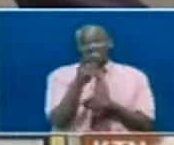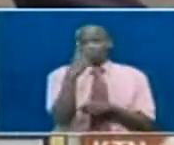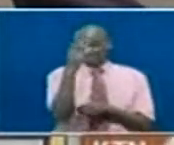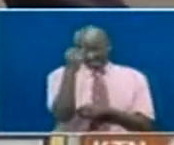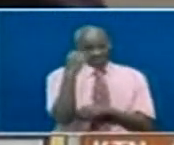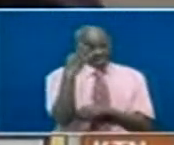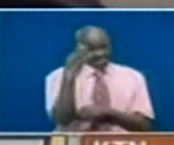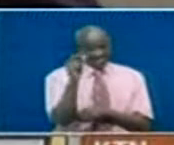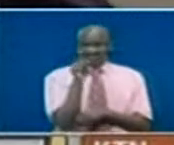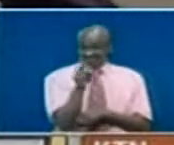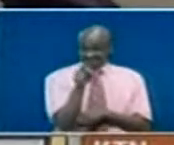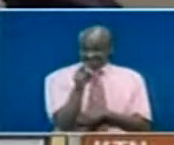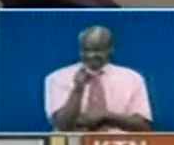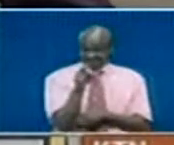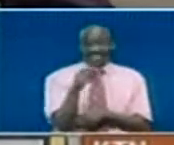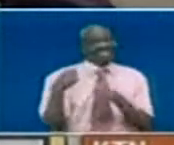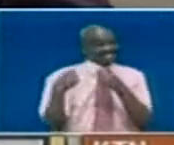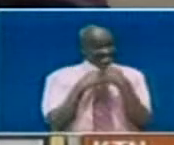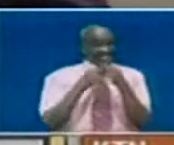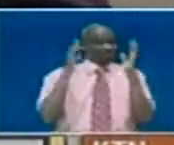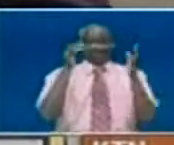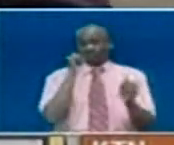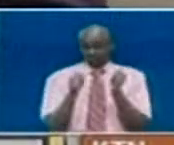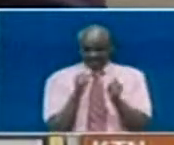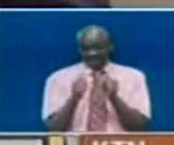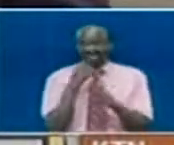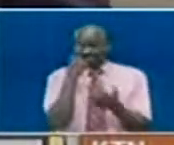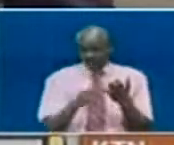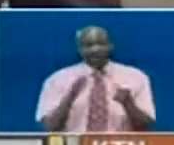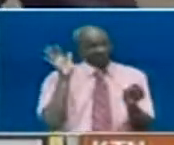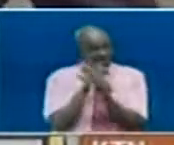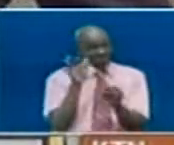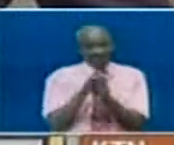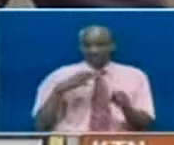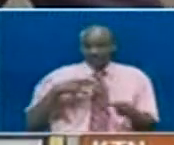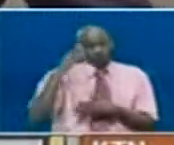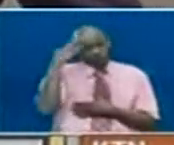wa 2030, changamoto kuu inayotajwa ni kuwa wengi